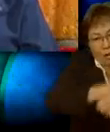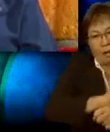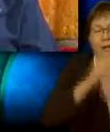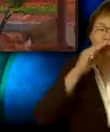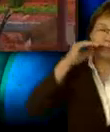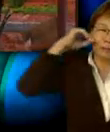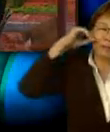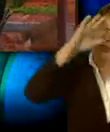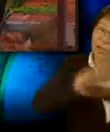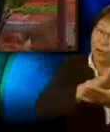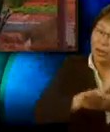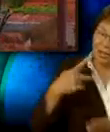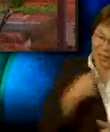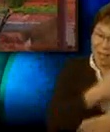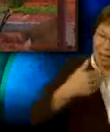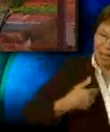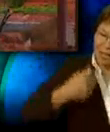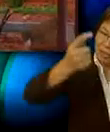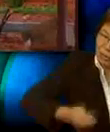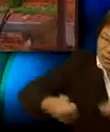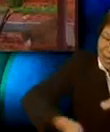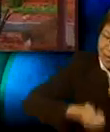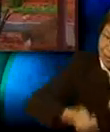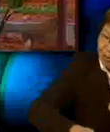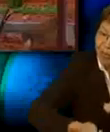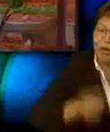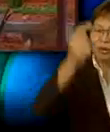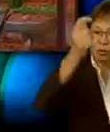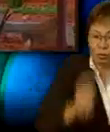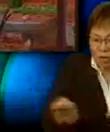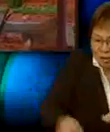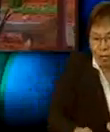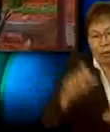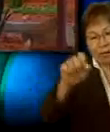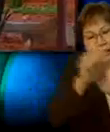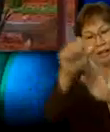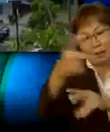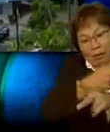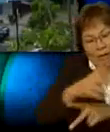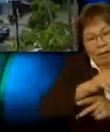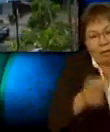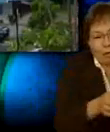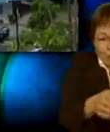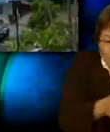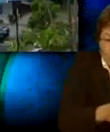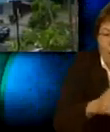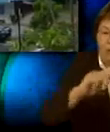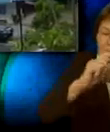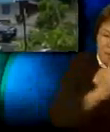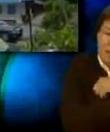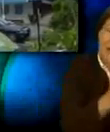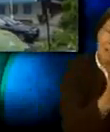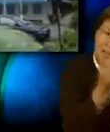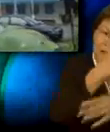kerja-kerja keceriaan di sekolah, kita juga mempunyai tukang kebun. Tukang kebun selain menjaga dan menguruskan taman, mereka